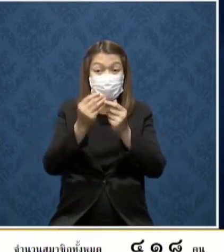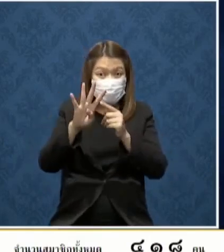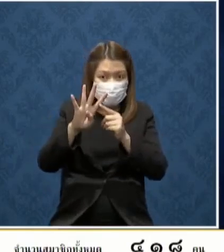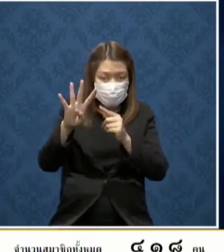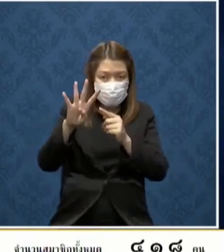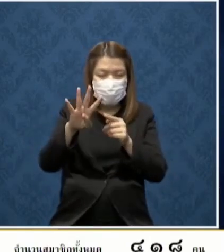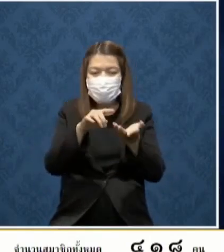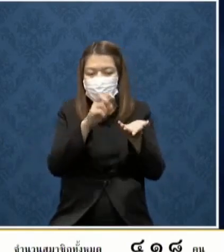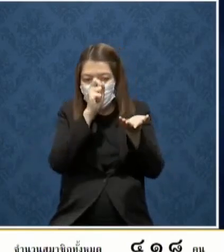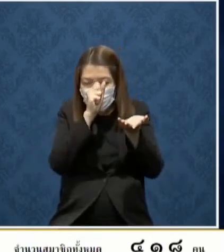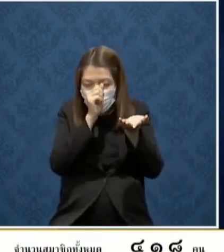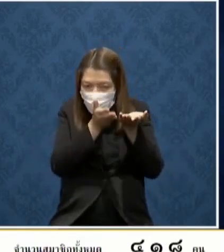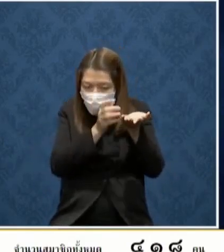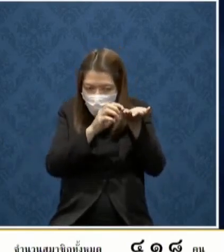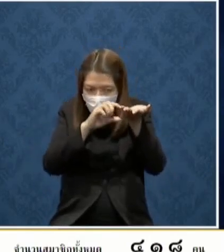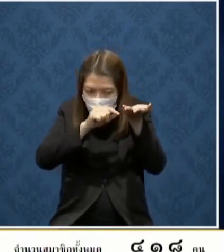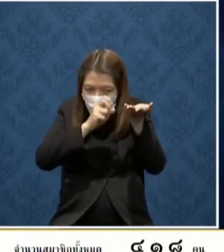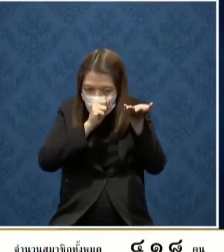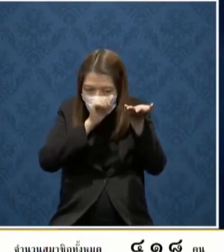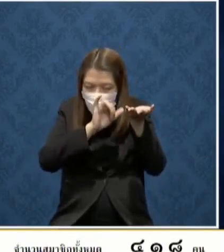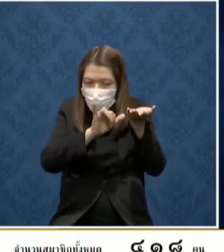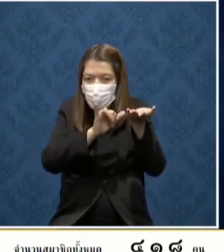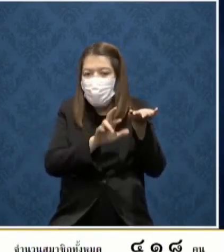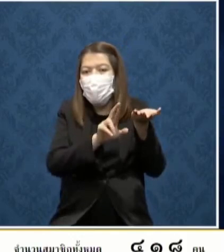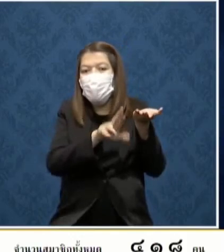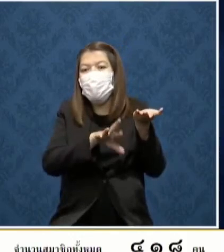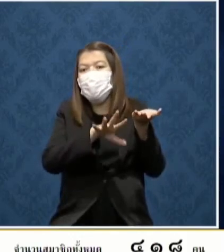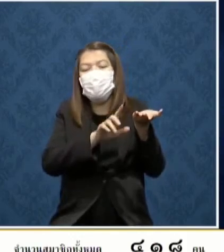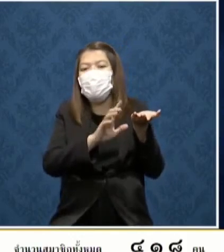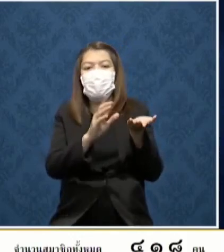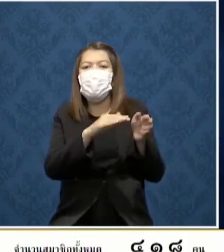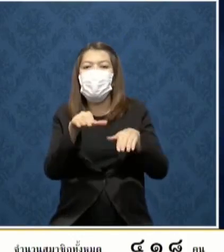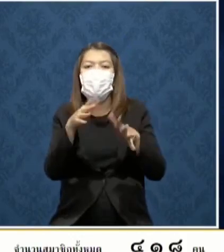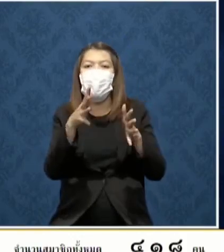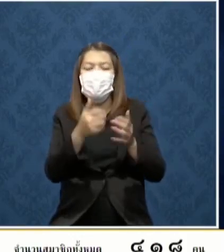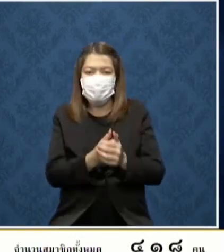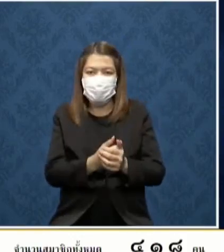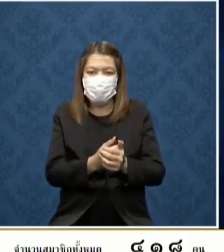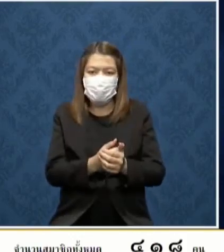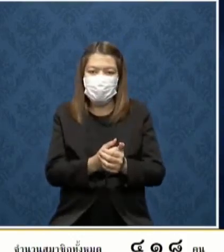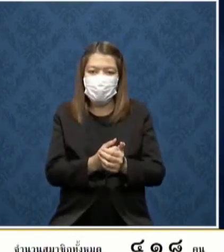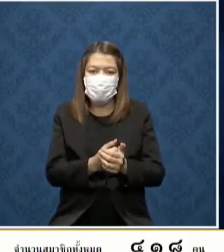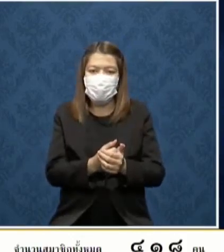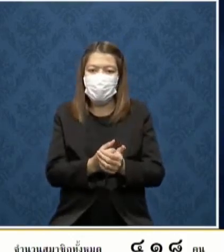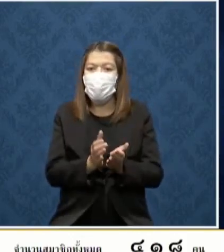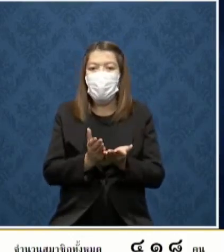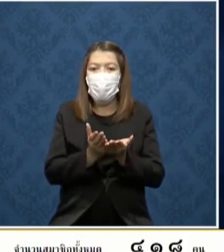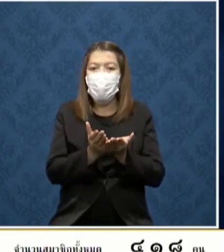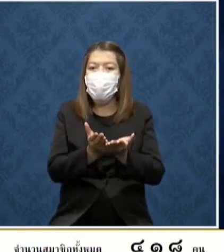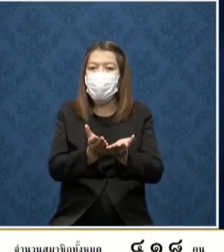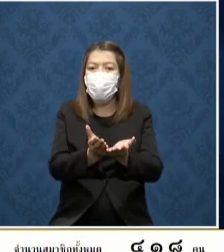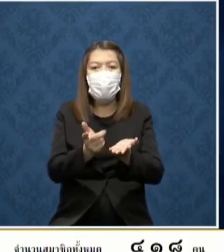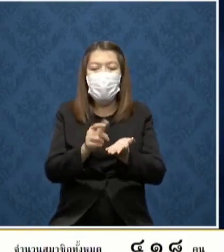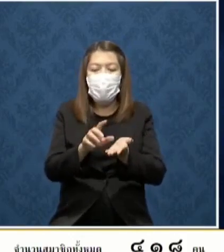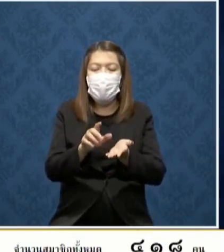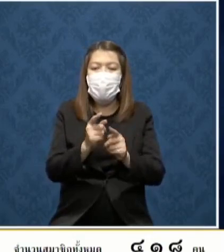odiaเนื่องจากระบบฒวบคุม ไม่พร้อมการขนาดหมดโโต้ ไม่สามารถใช้ราชการ